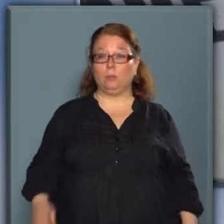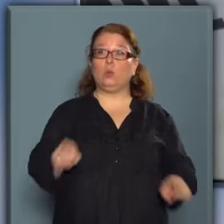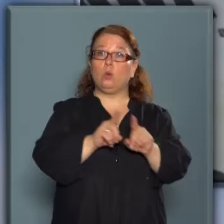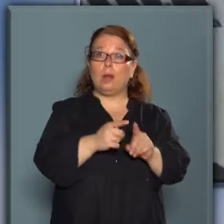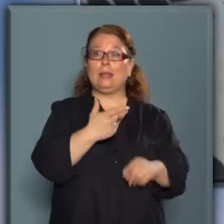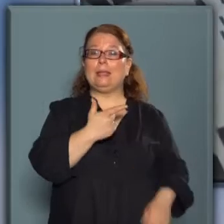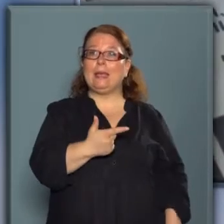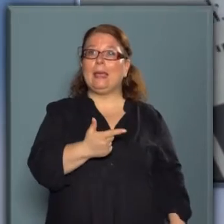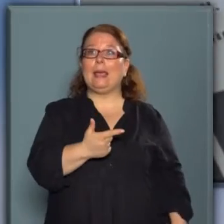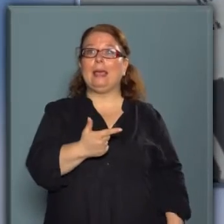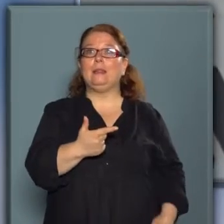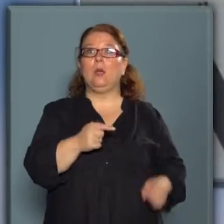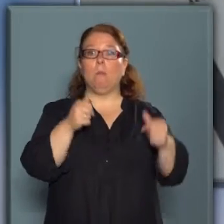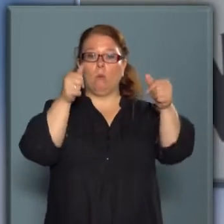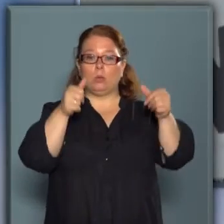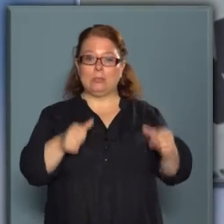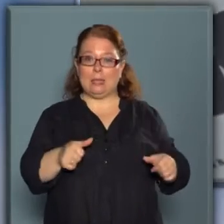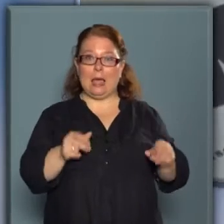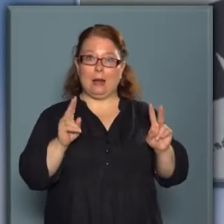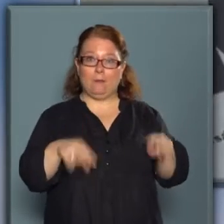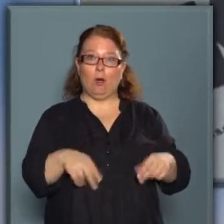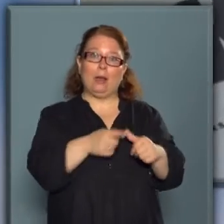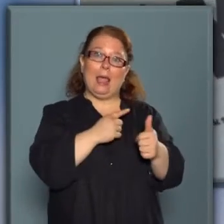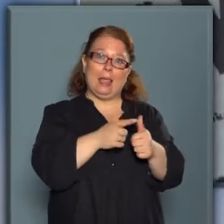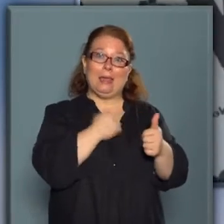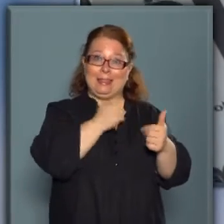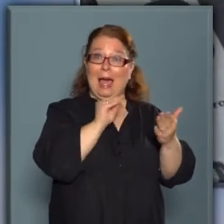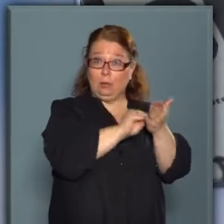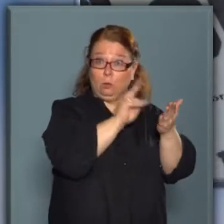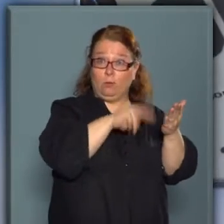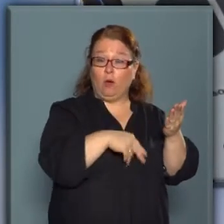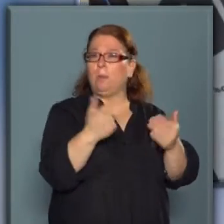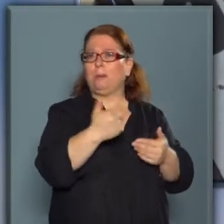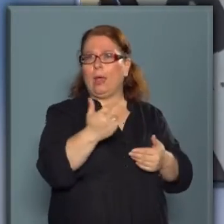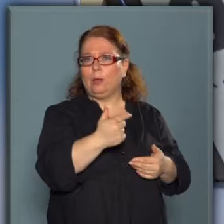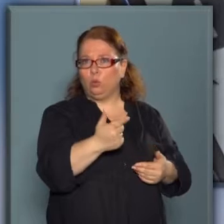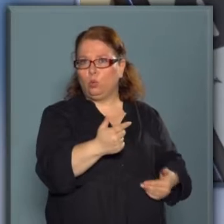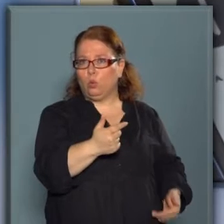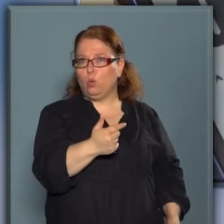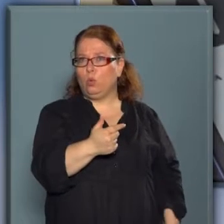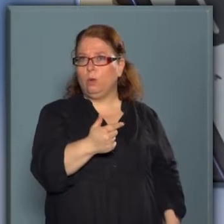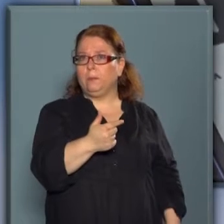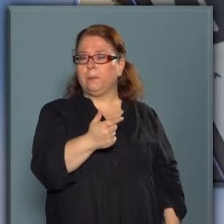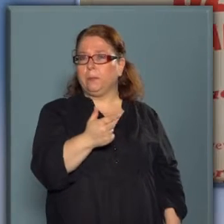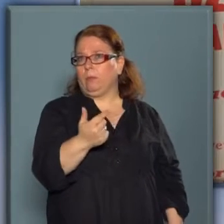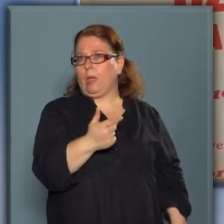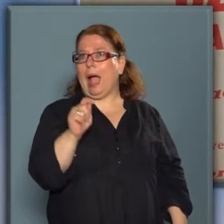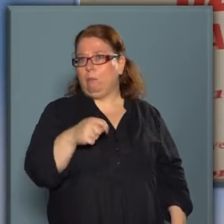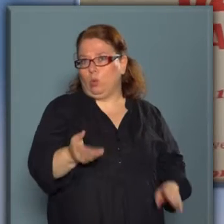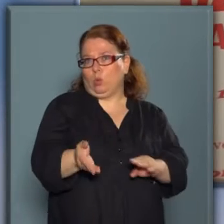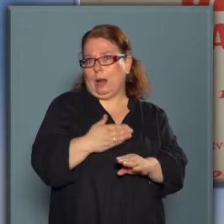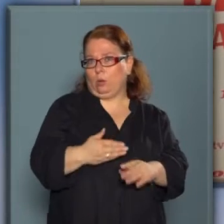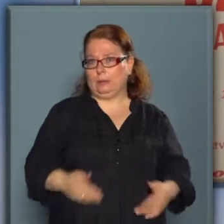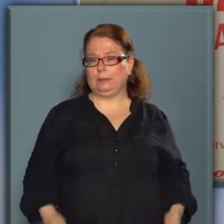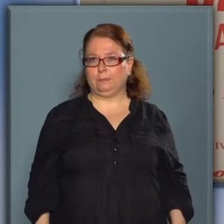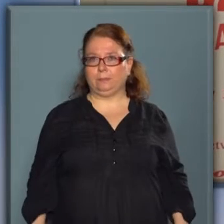Ugyanígy két poszter is van. Az egyiken van dátum, de hát mind a kettő végül is háború